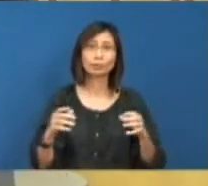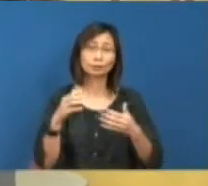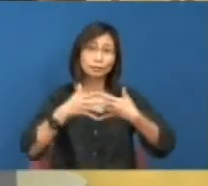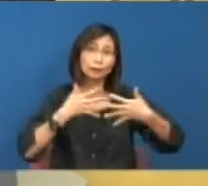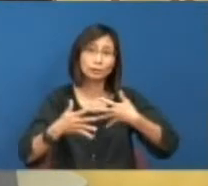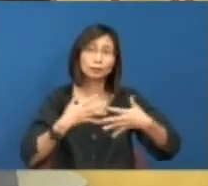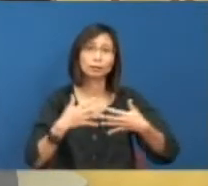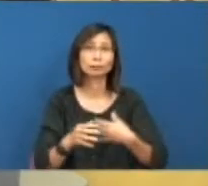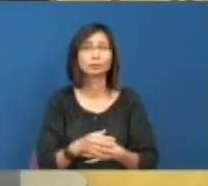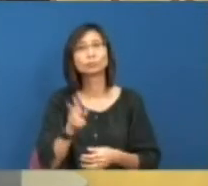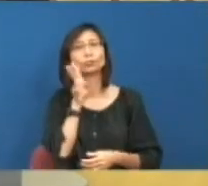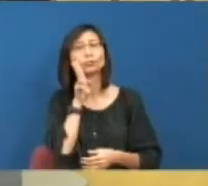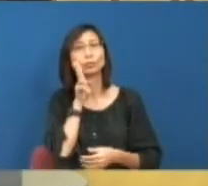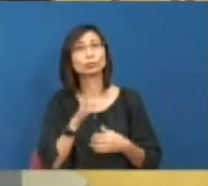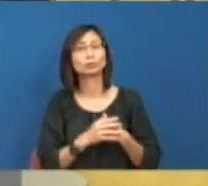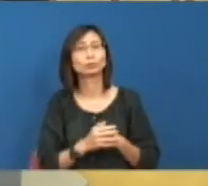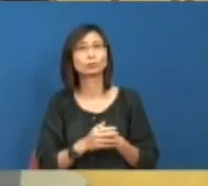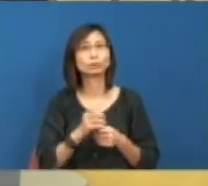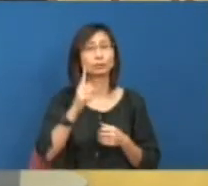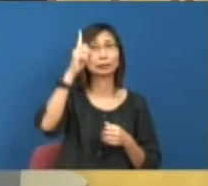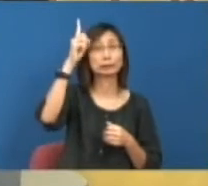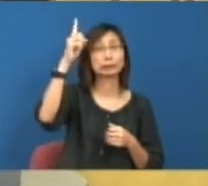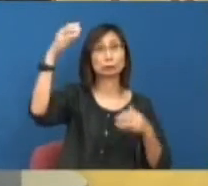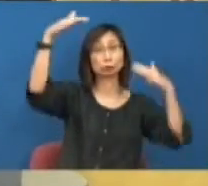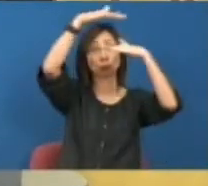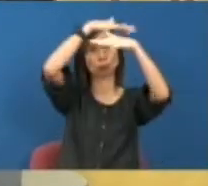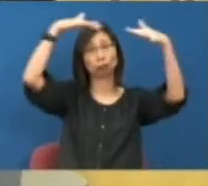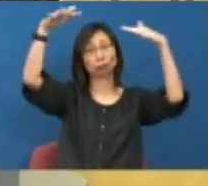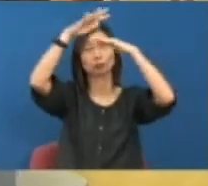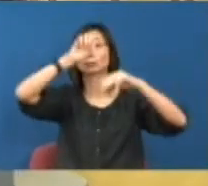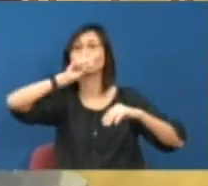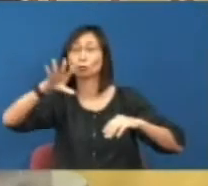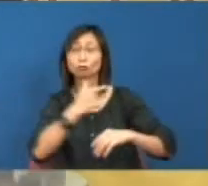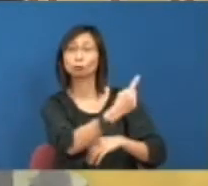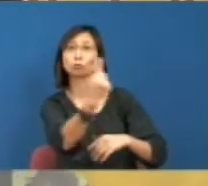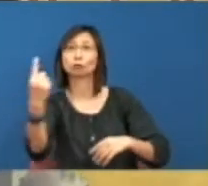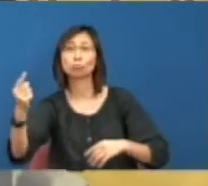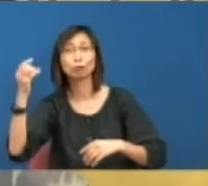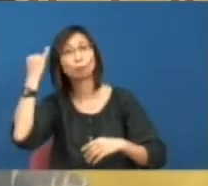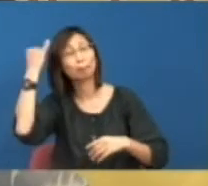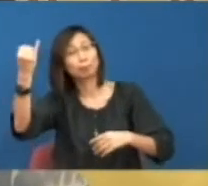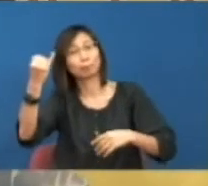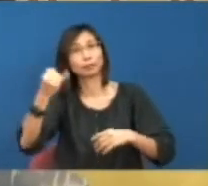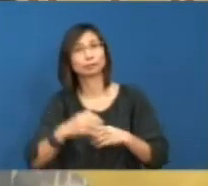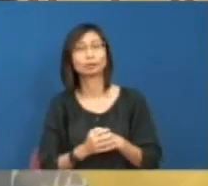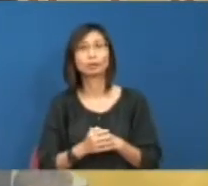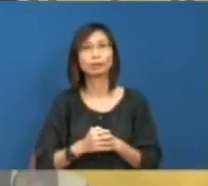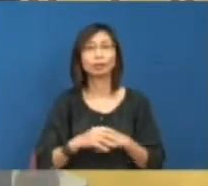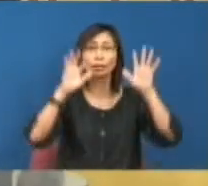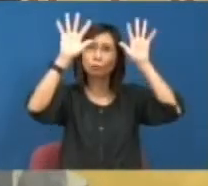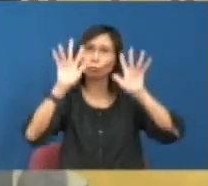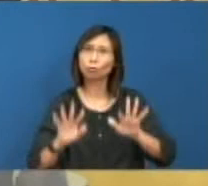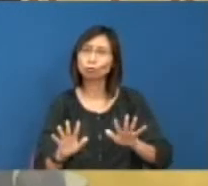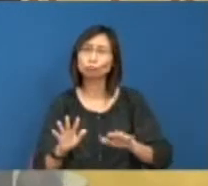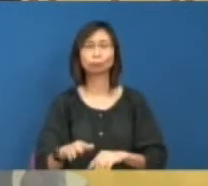果喺個雲上，好似睇個天上面嘅雲咁樣，大家講嘅嘢冇人知嘅時候，佢係唔會落雨噶。佢係唔